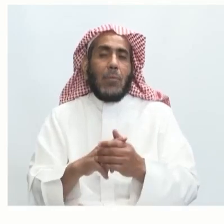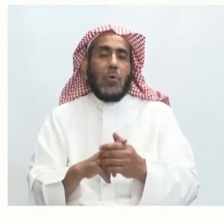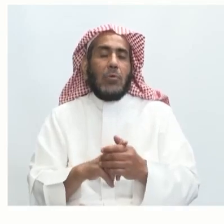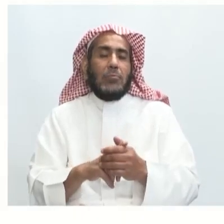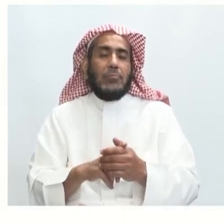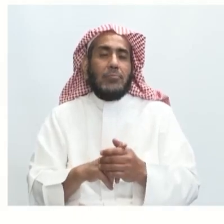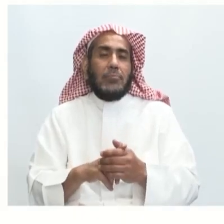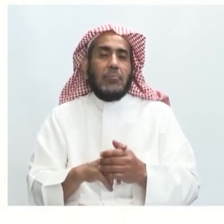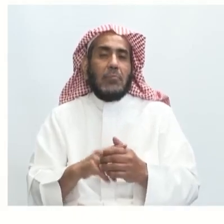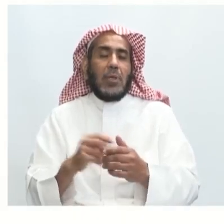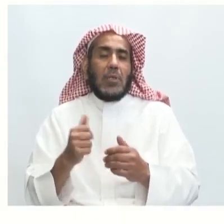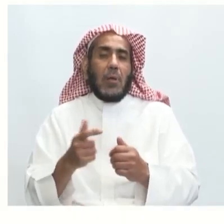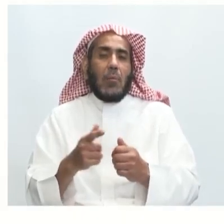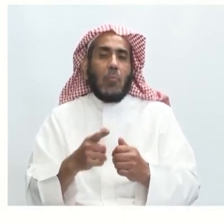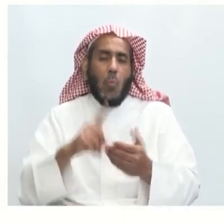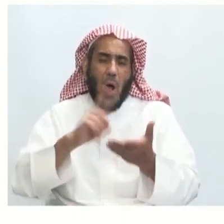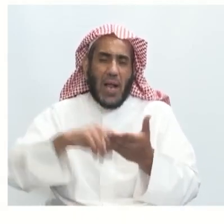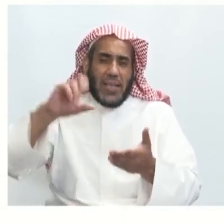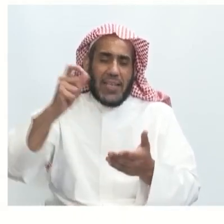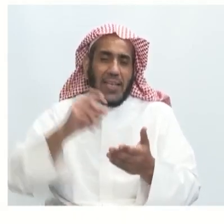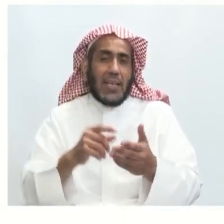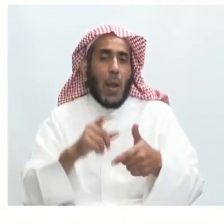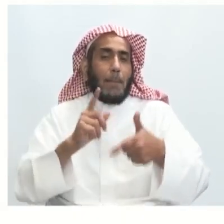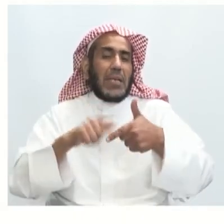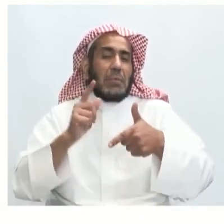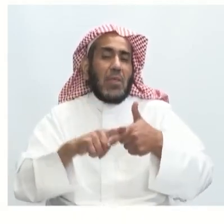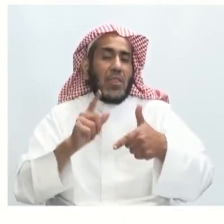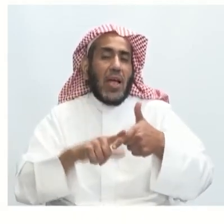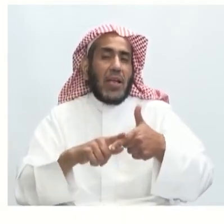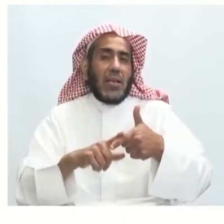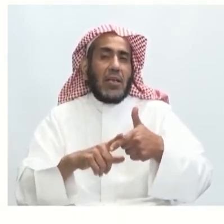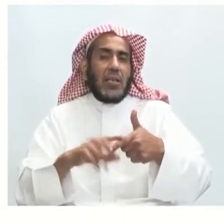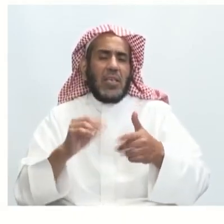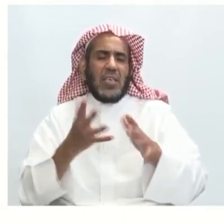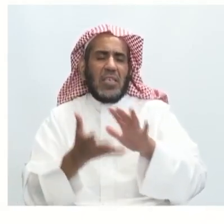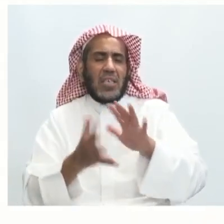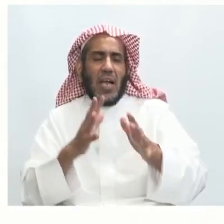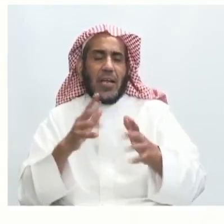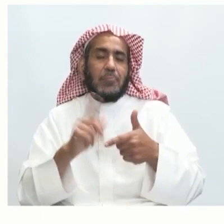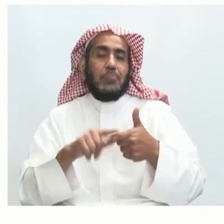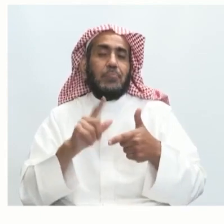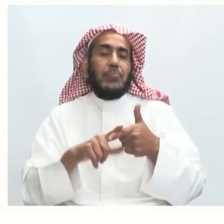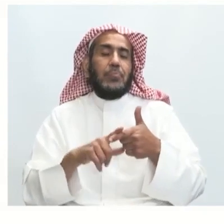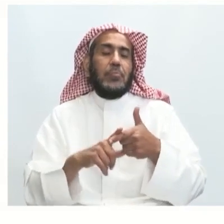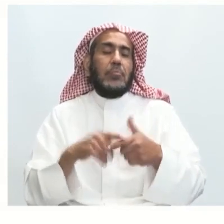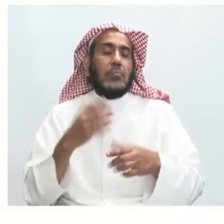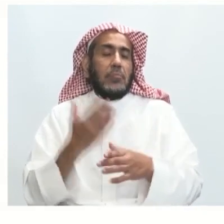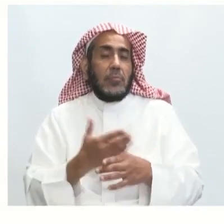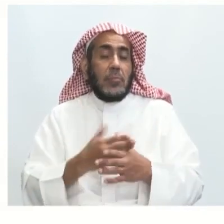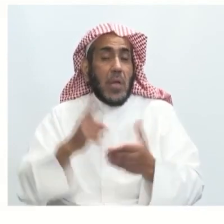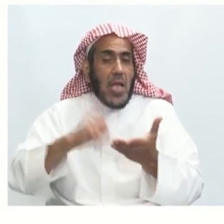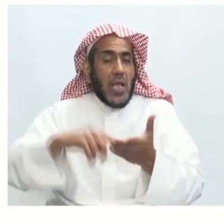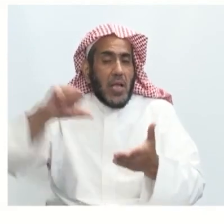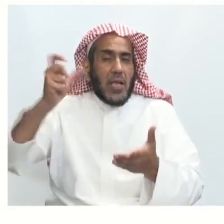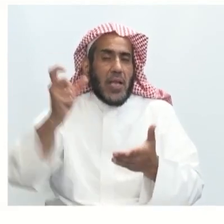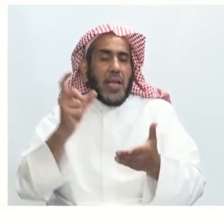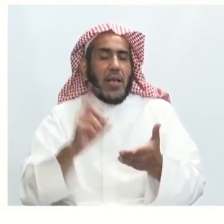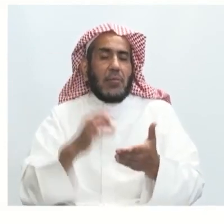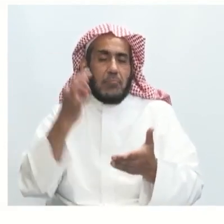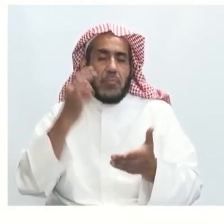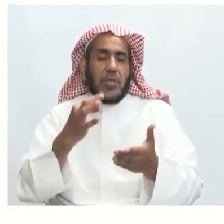اليبسي وهنا اتبي مؤكد مرتبه الثانيه طبعا للشك للشك لانه هنا ذكر ان ذكر